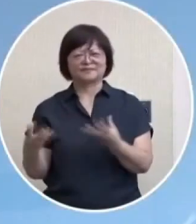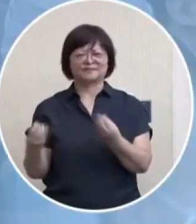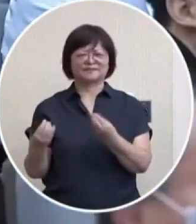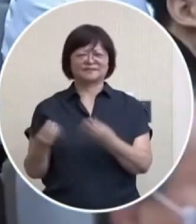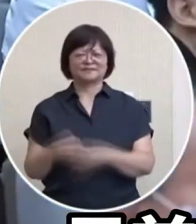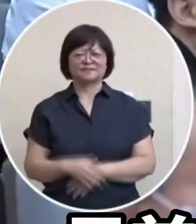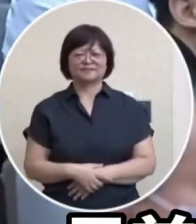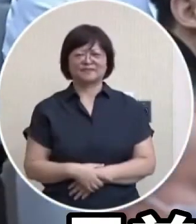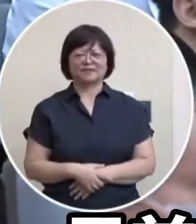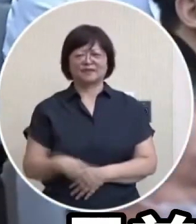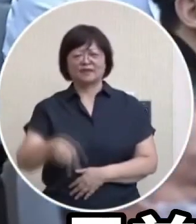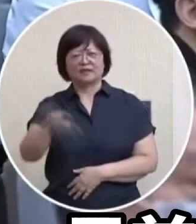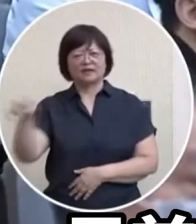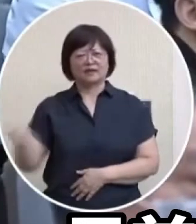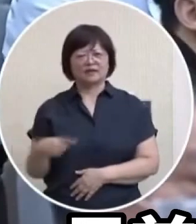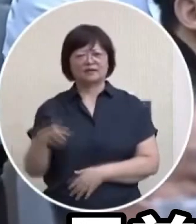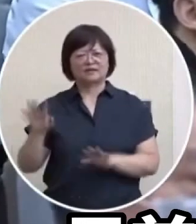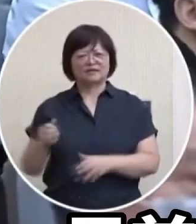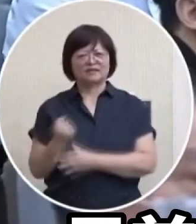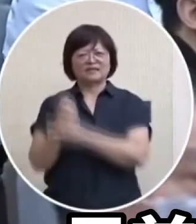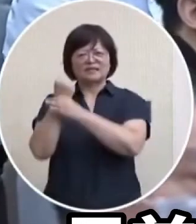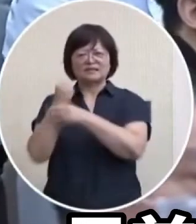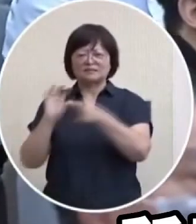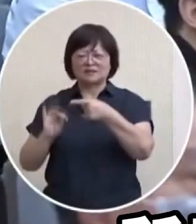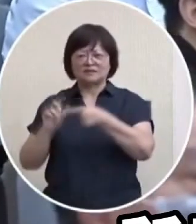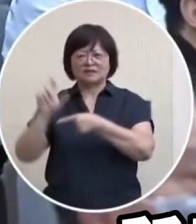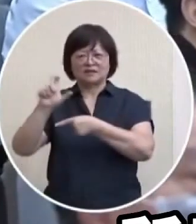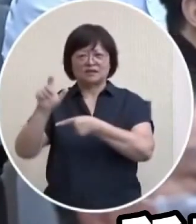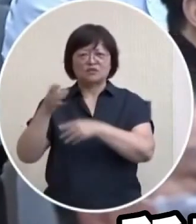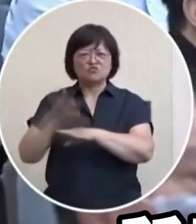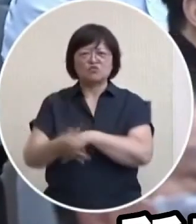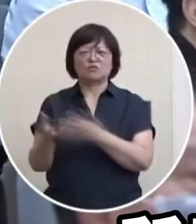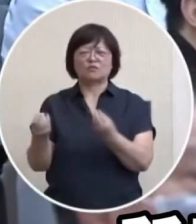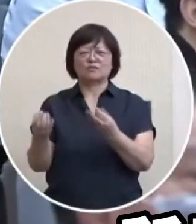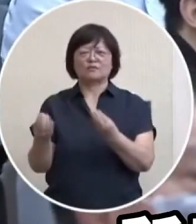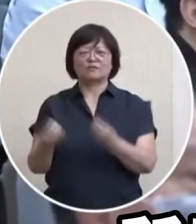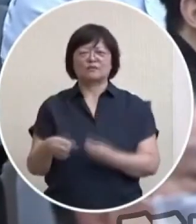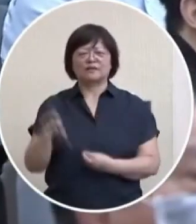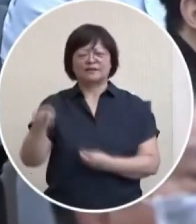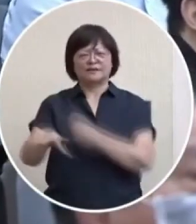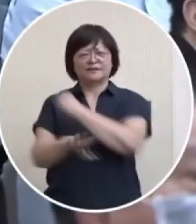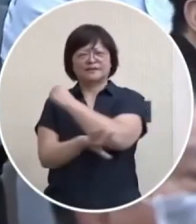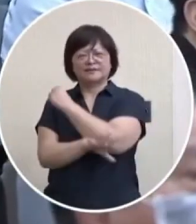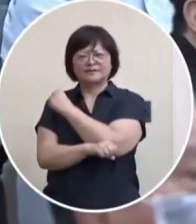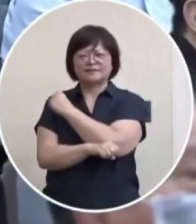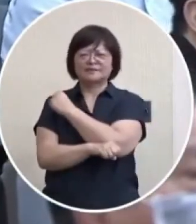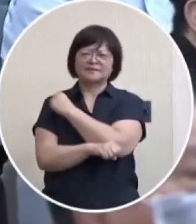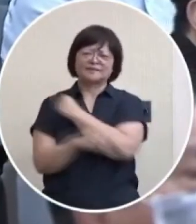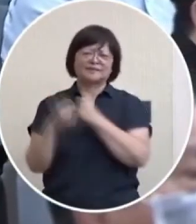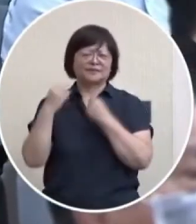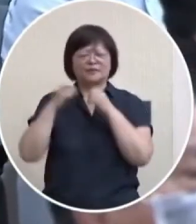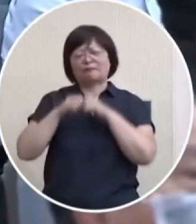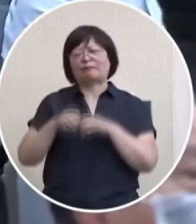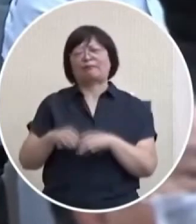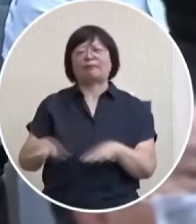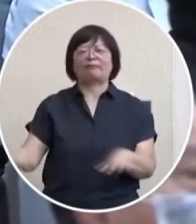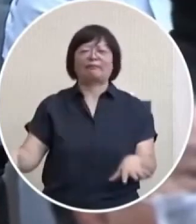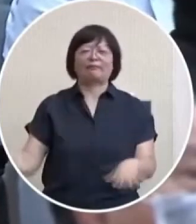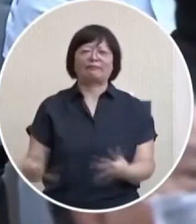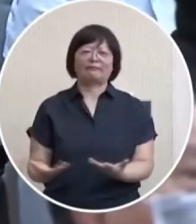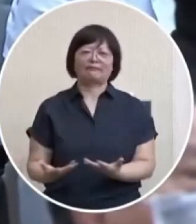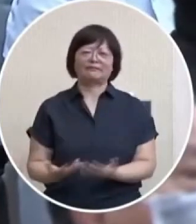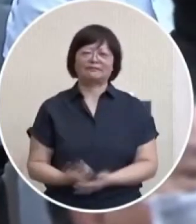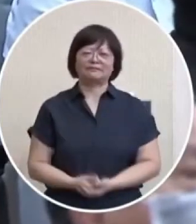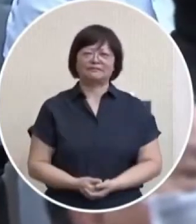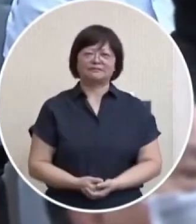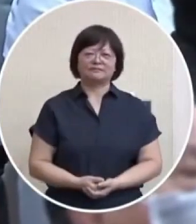野阵营目前的支持度已经不到六成了，所以主流民意的这个基础已经慢慢削弱中。而关键是，至